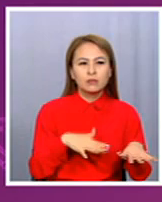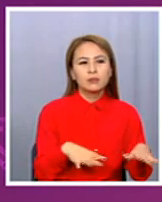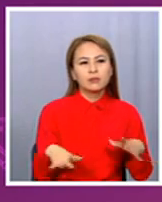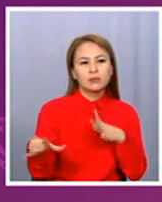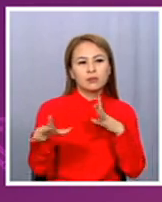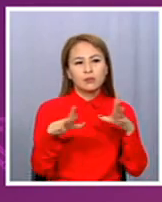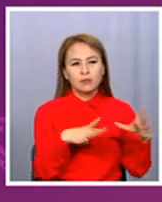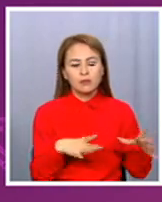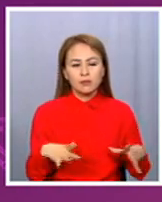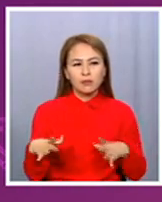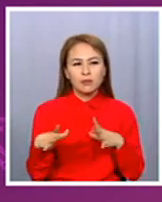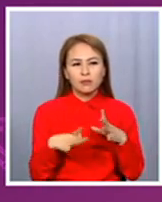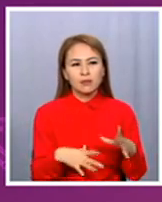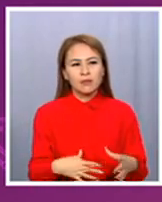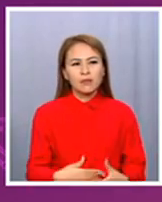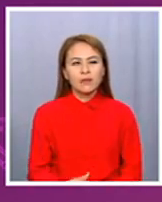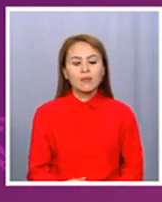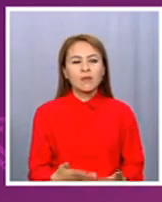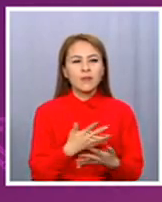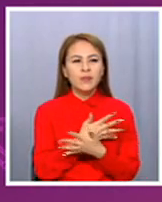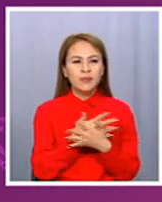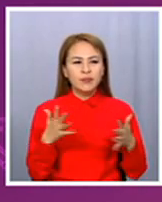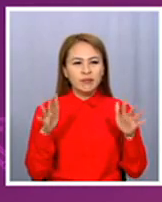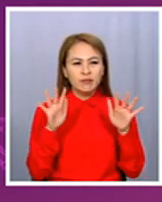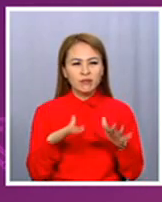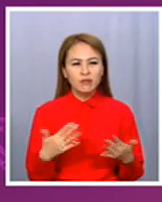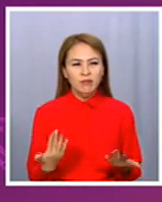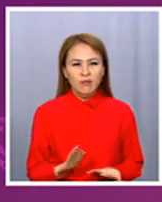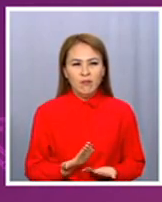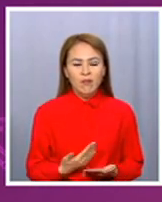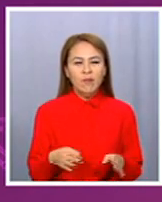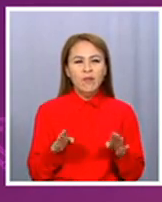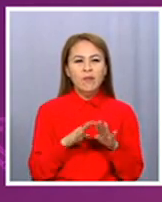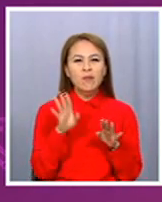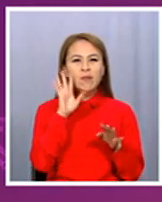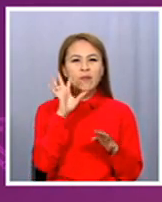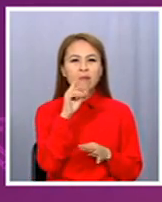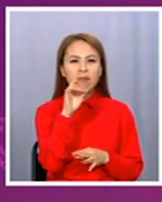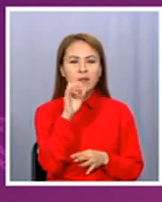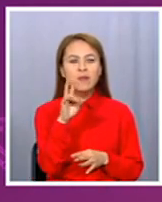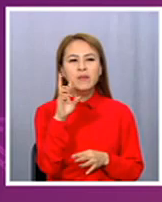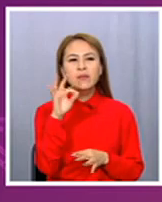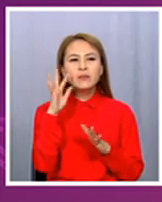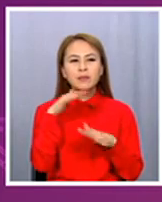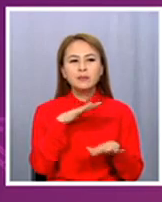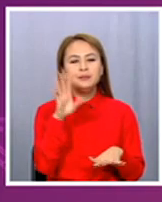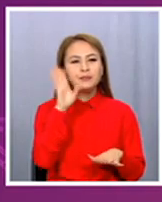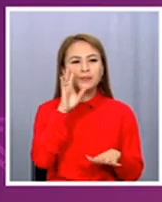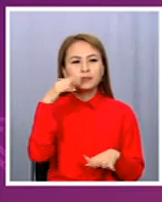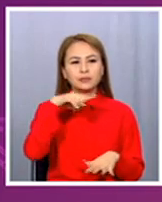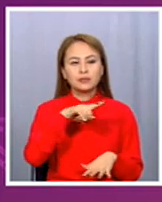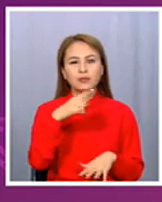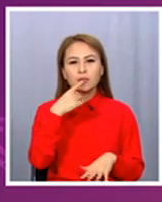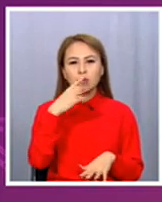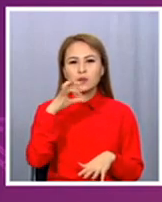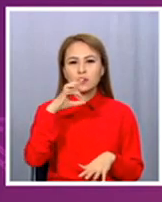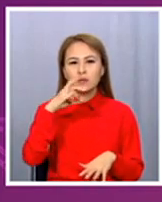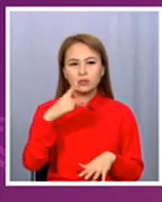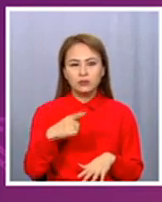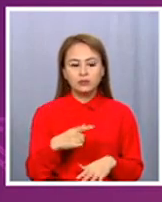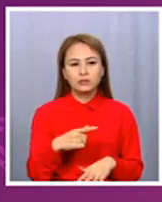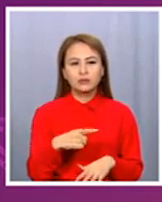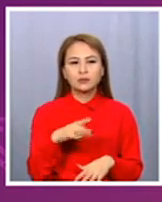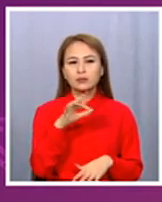рек. Большее пространство занимают океаны и моря, но вода в них соленая.